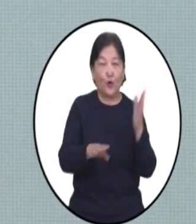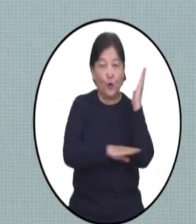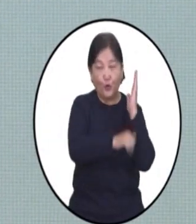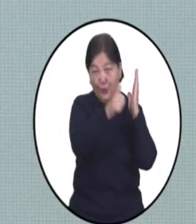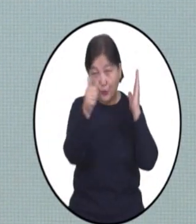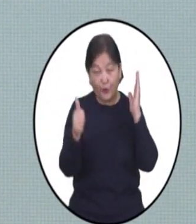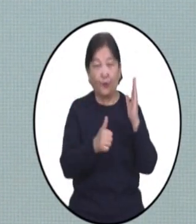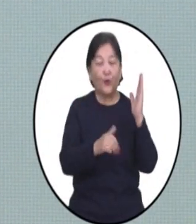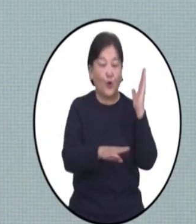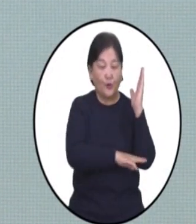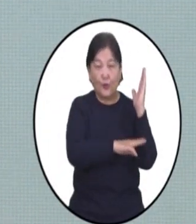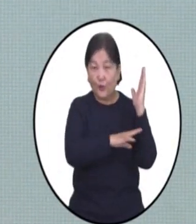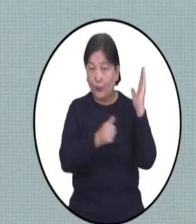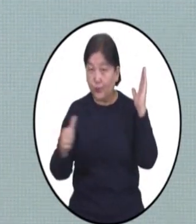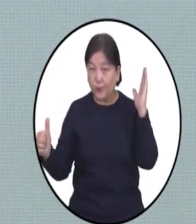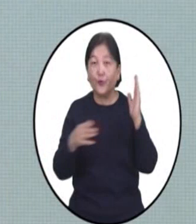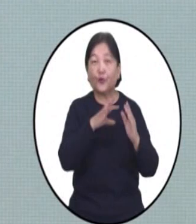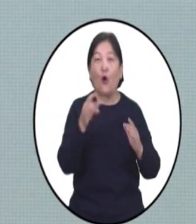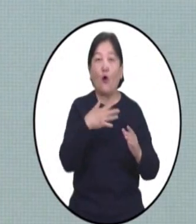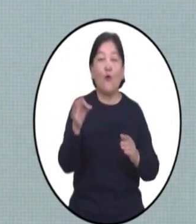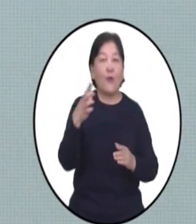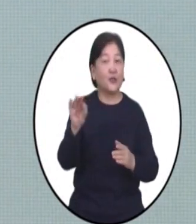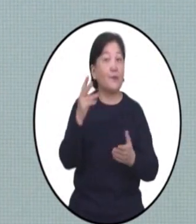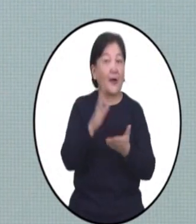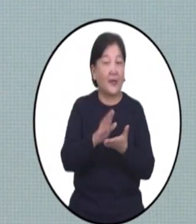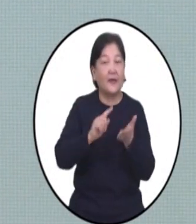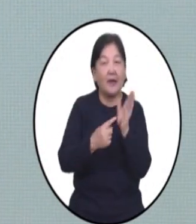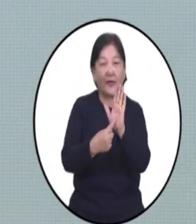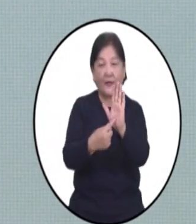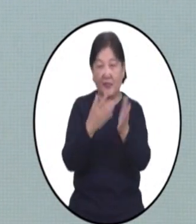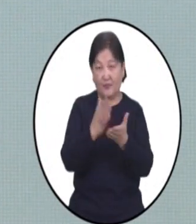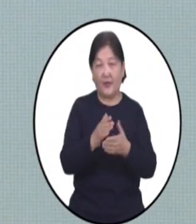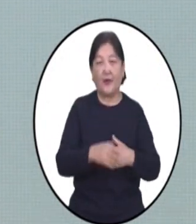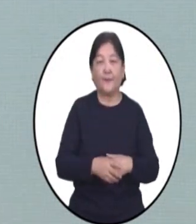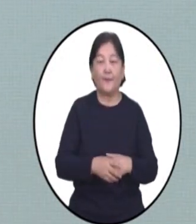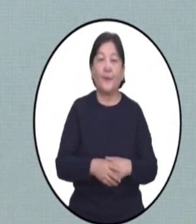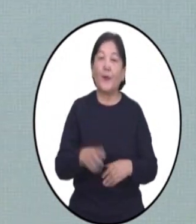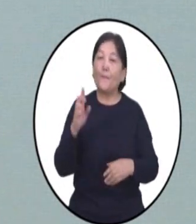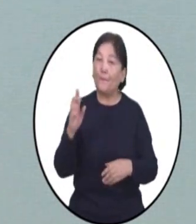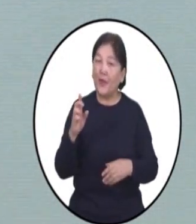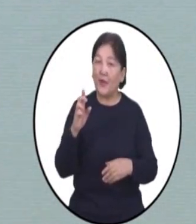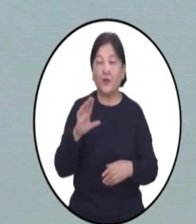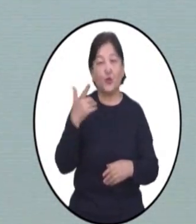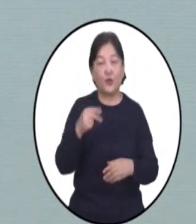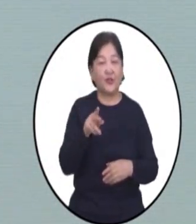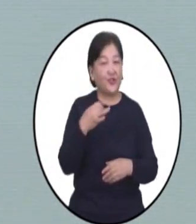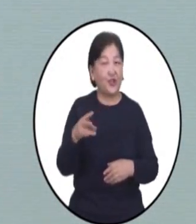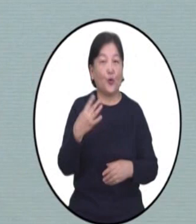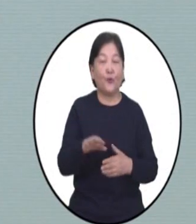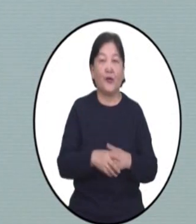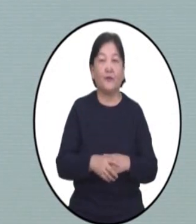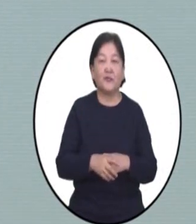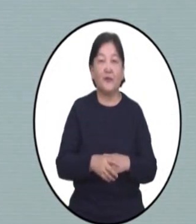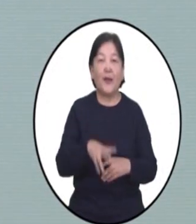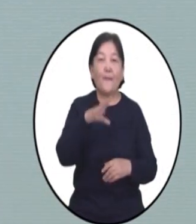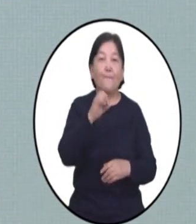жигд бодлогуудыг бодож исэн гэдгийг бас эндээс илэрхийлж байгаа гэсэн үг. За, Б сурагчийн хувьд яг дээрхийн адилаар